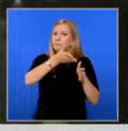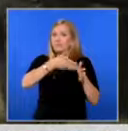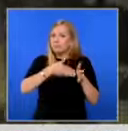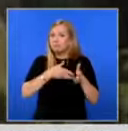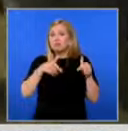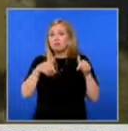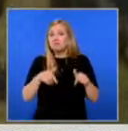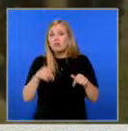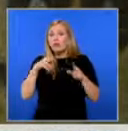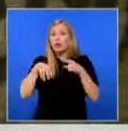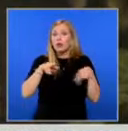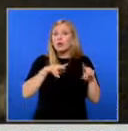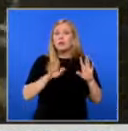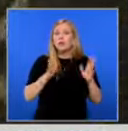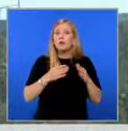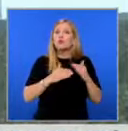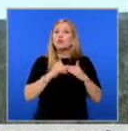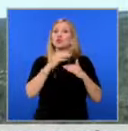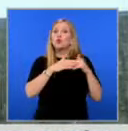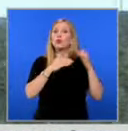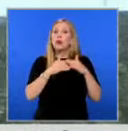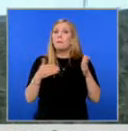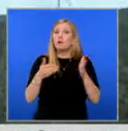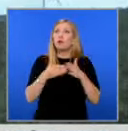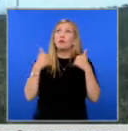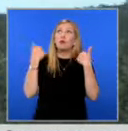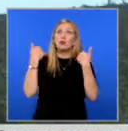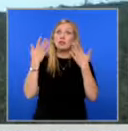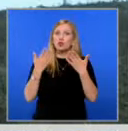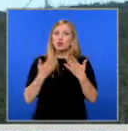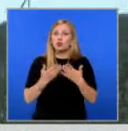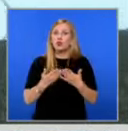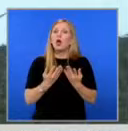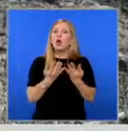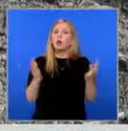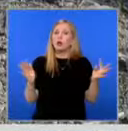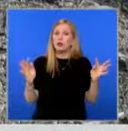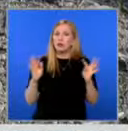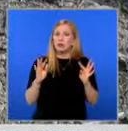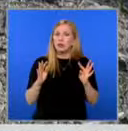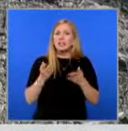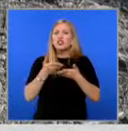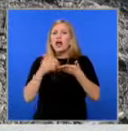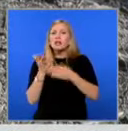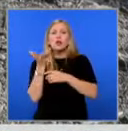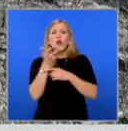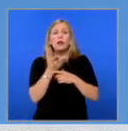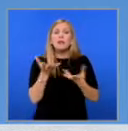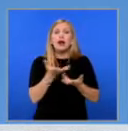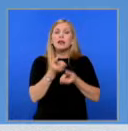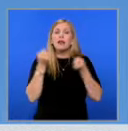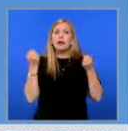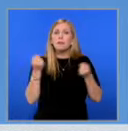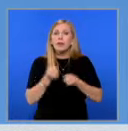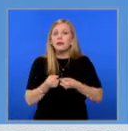и започнаха строителството противовъздушни укрития отломките бяха намерени на около 2 кме южно от село фаро на